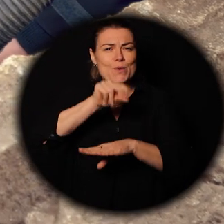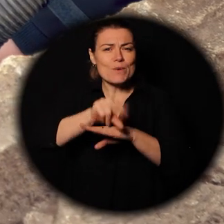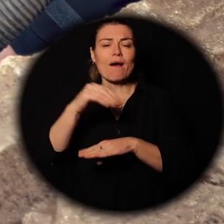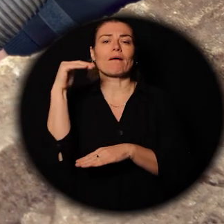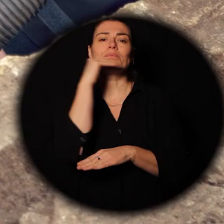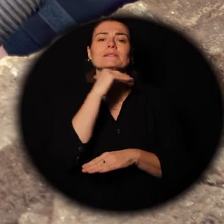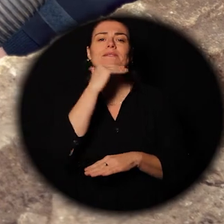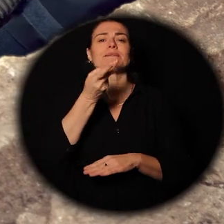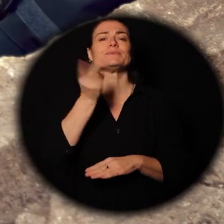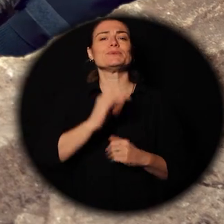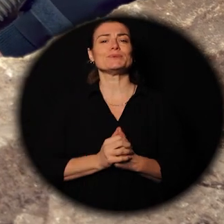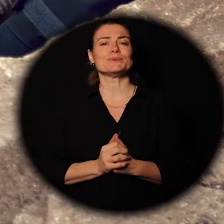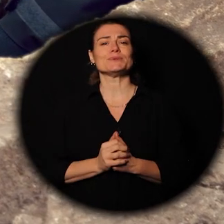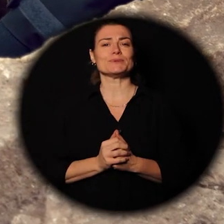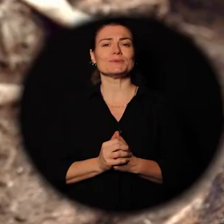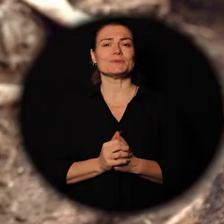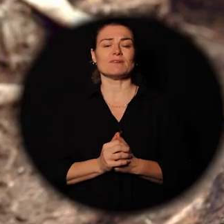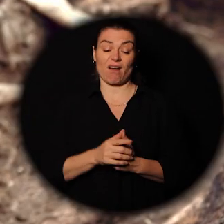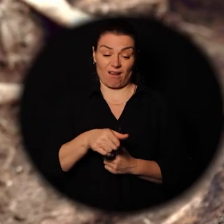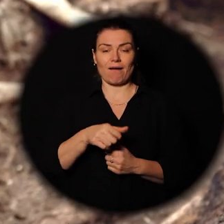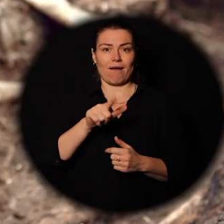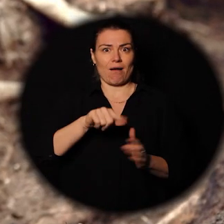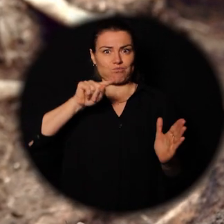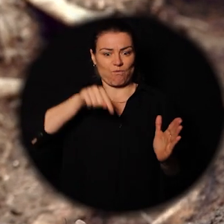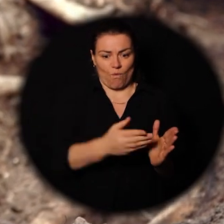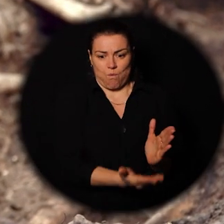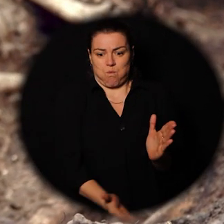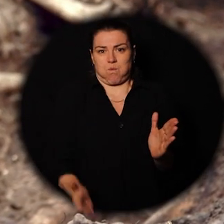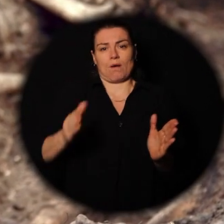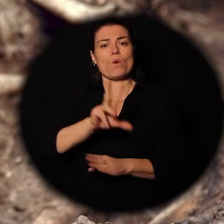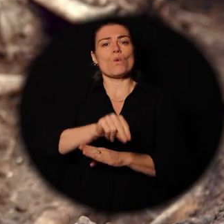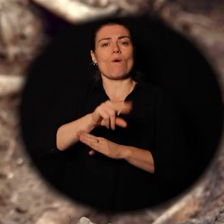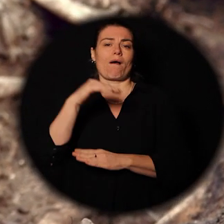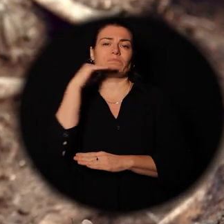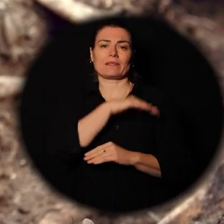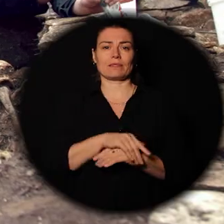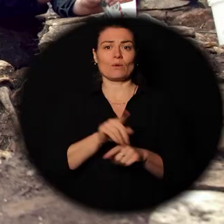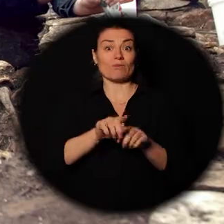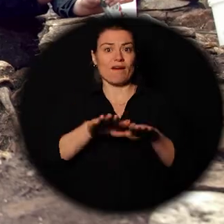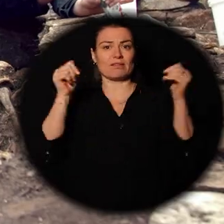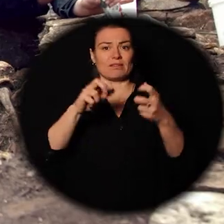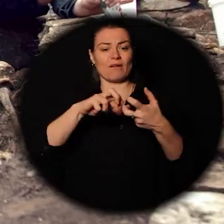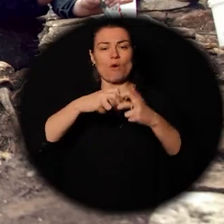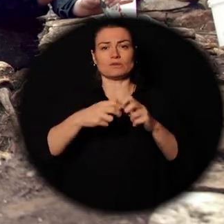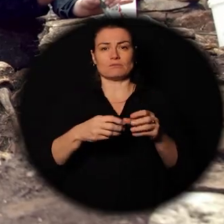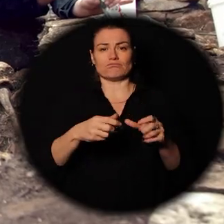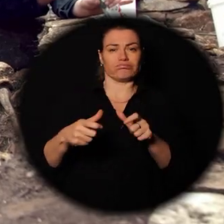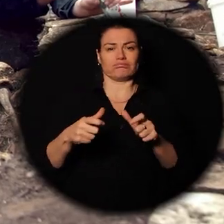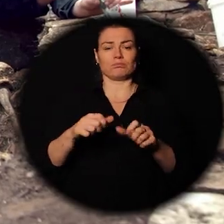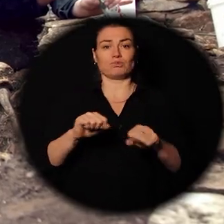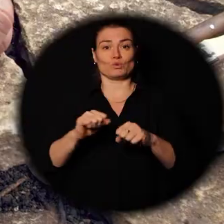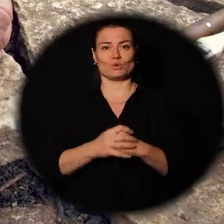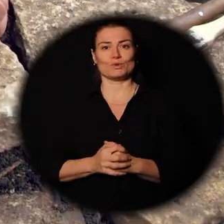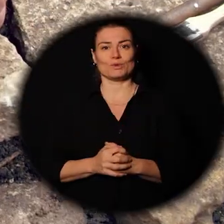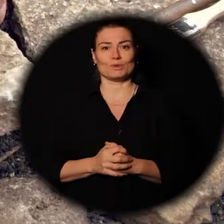assez profondes. Ça évite notamment de faire bouger les os. Et ça donne aussi des sépultures beaucoup plus propres.